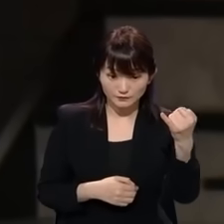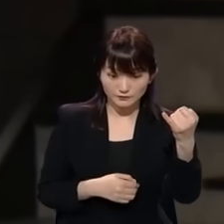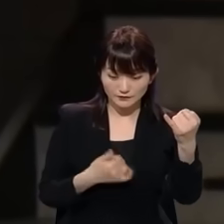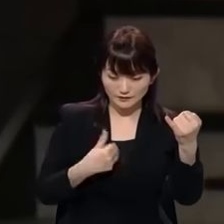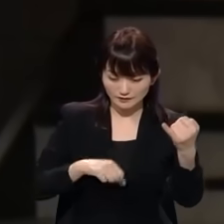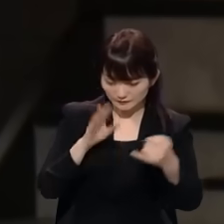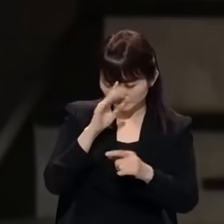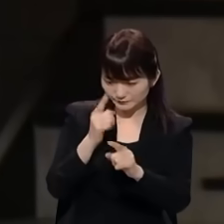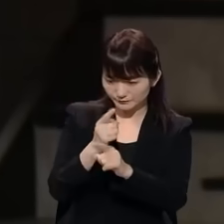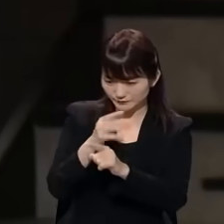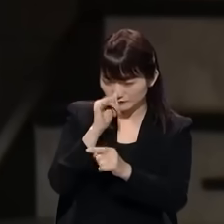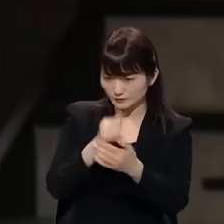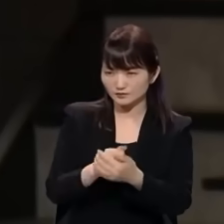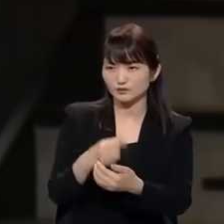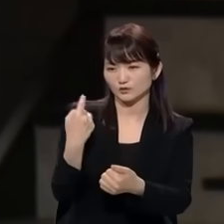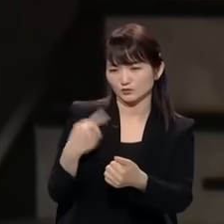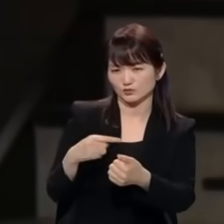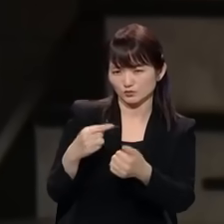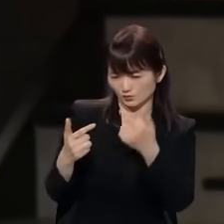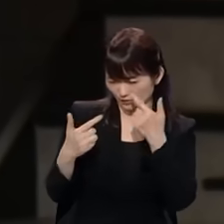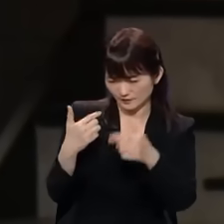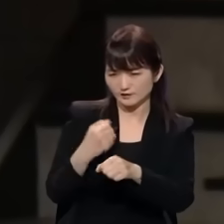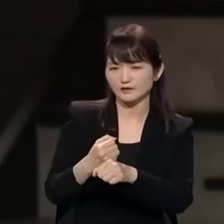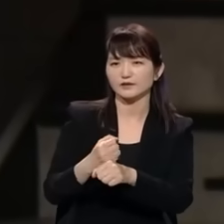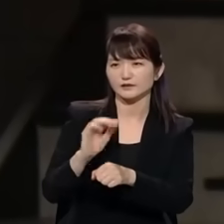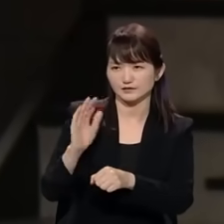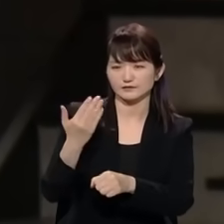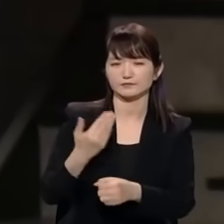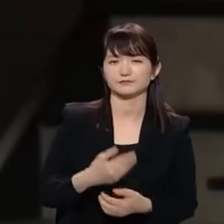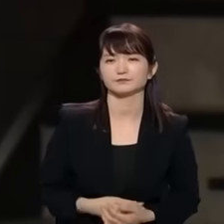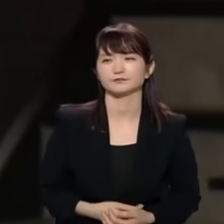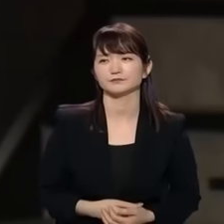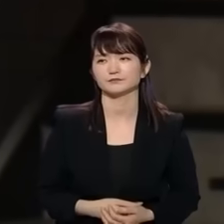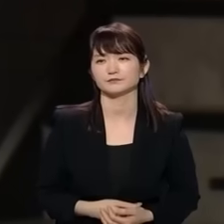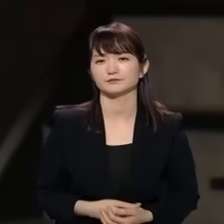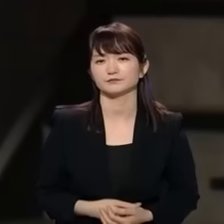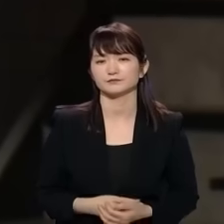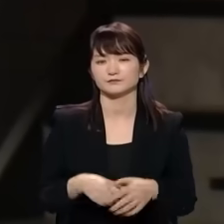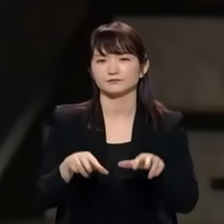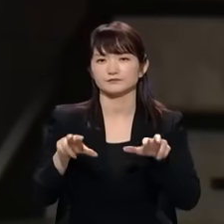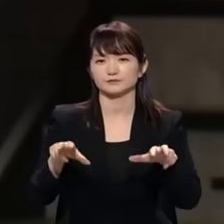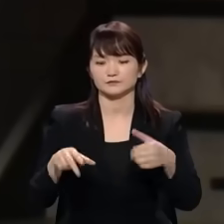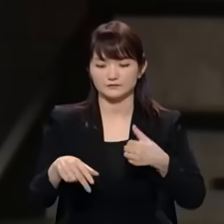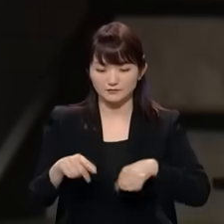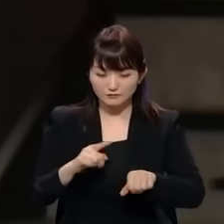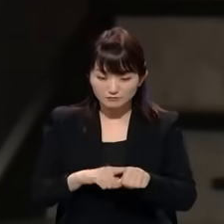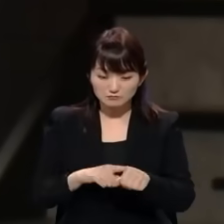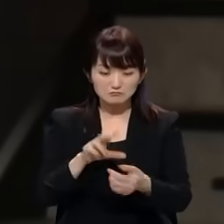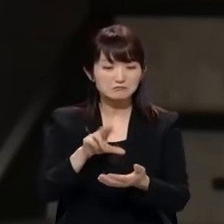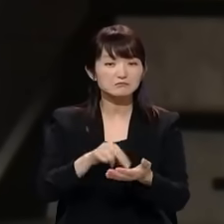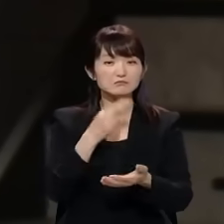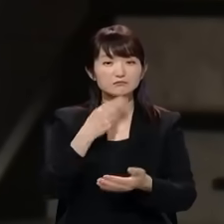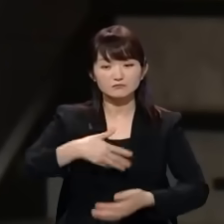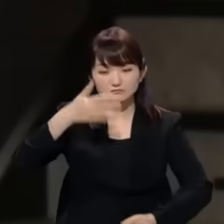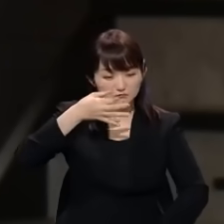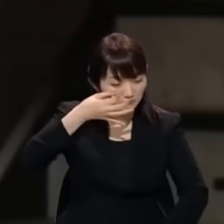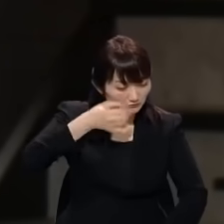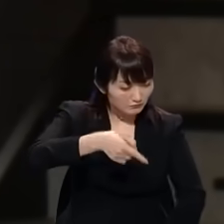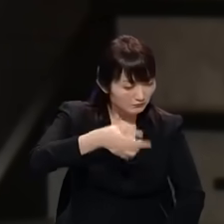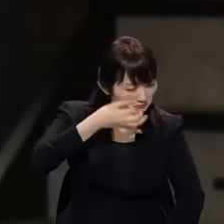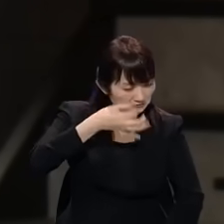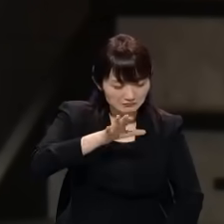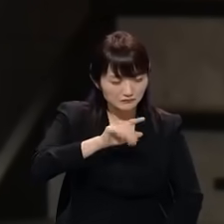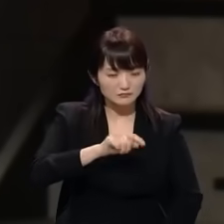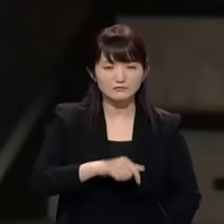받게 하시든 아니면 교육을 훈육을 제대로 하시든의 문제인 것 같은데. 근데 여전히 지금도 우리 아이는 문제가 없다. 그리고 영상을 보여줘도 영상을 안